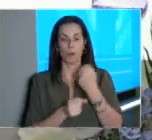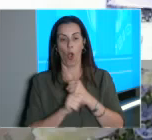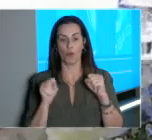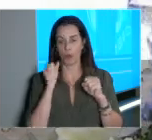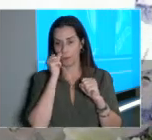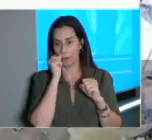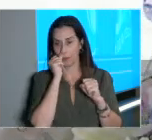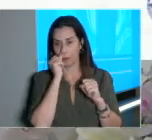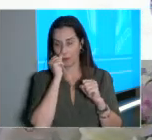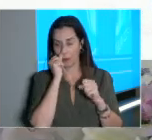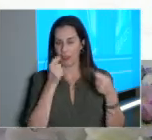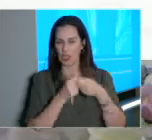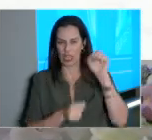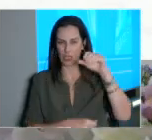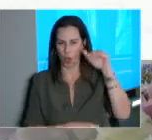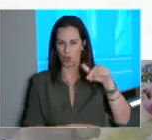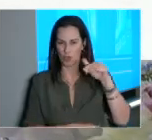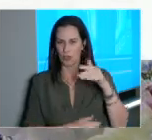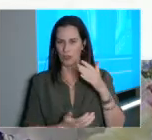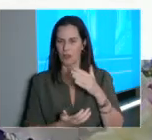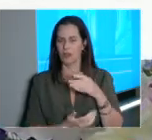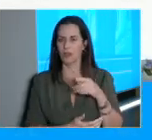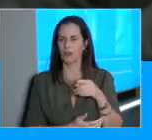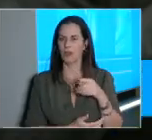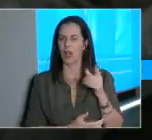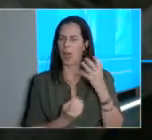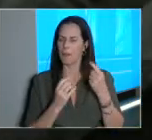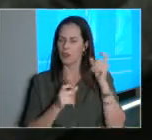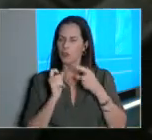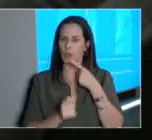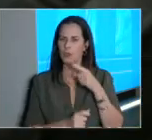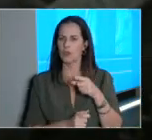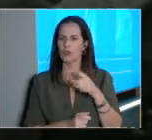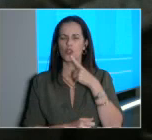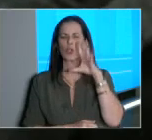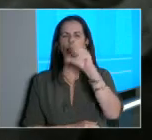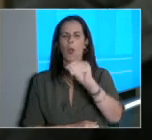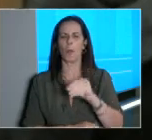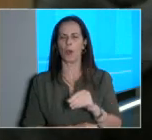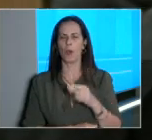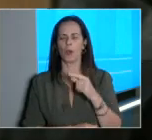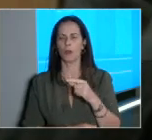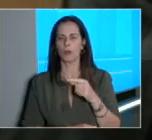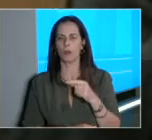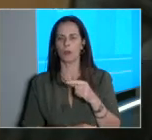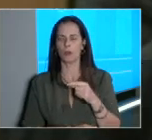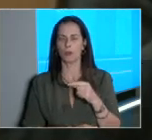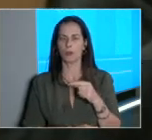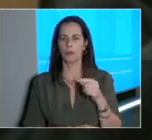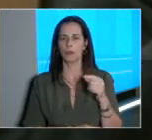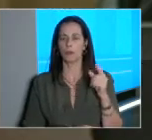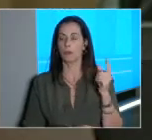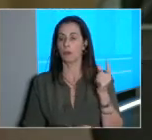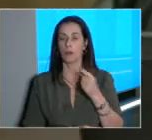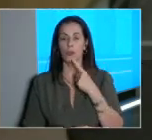החופש. עכשיו, העניין הזה של בצלאל סמוטריץ', אני שומע פשוט כבר ברשת, לא מעט אנשים שמתבטאים על זה שסותמים לו את הפה, כי הוא אמר את משהו... סמוטריץ', בגלל כן. שיש מיד מבקרים...